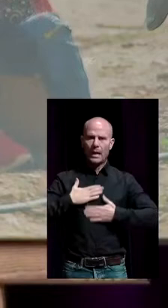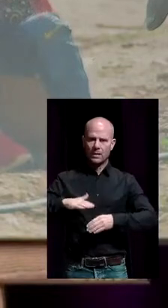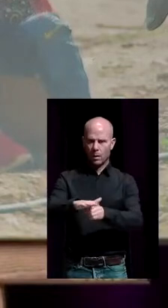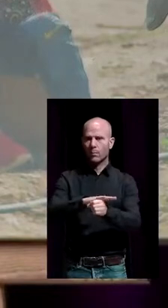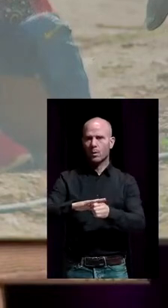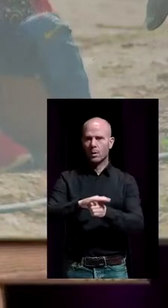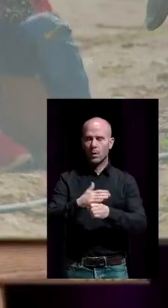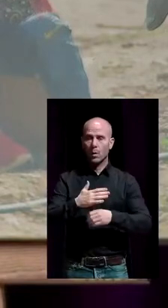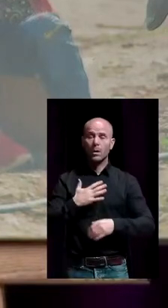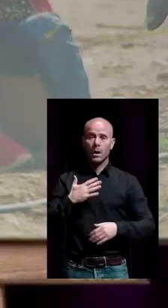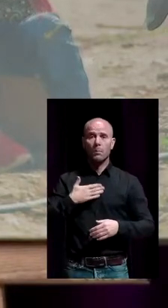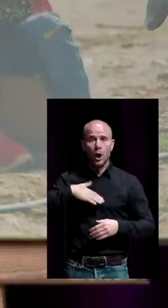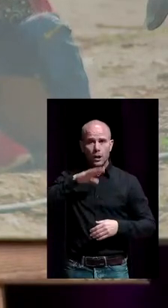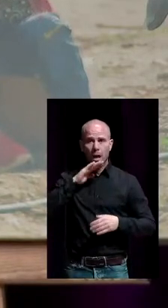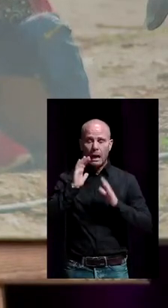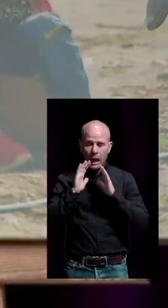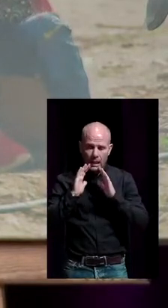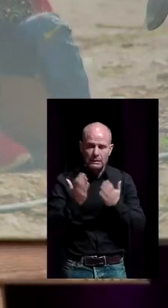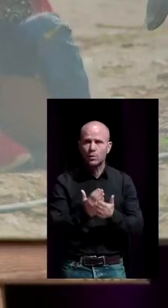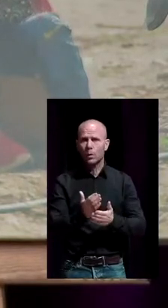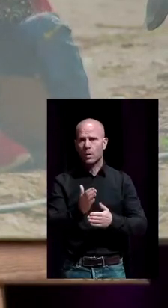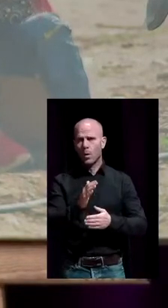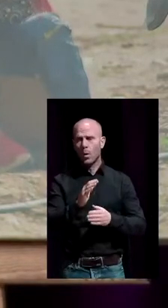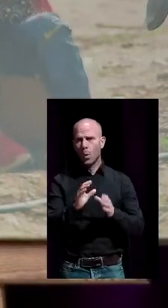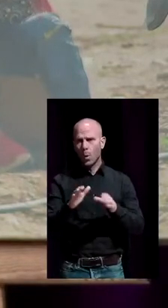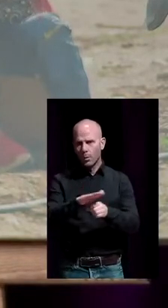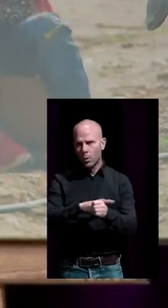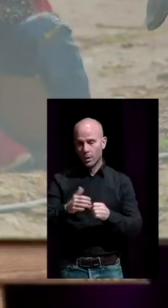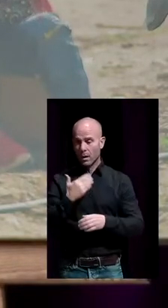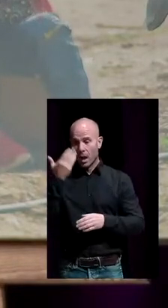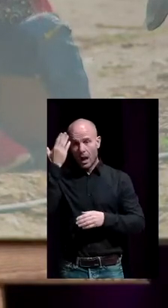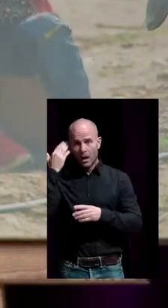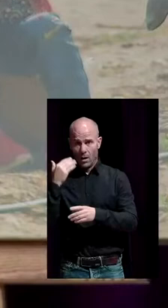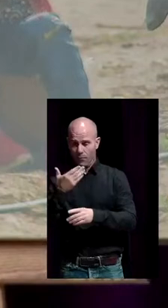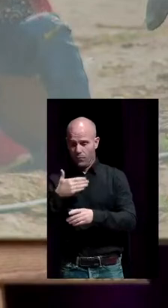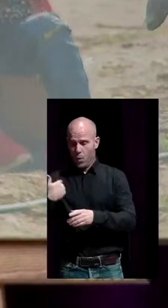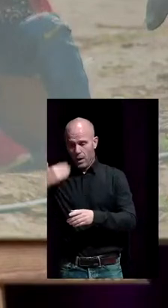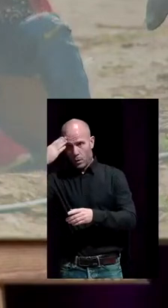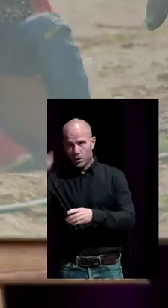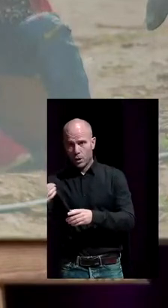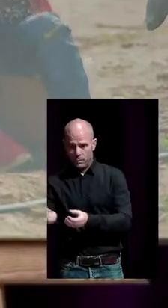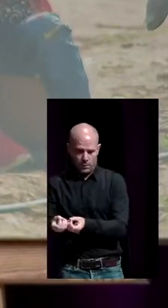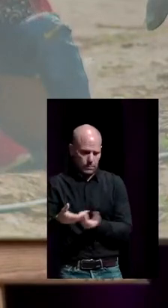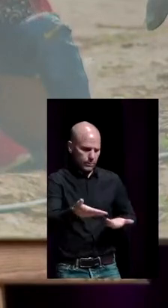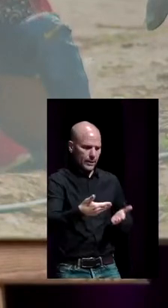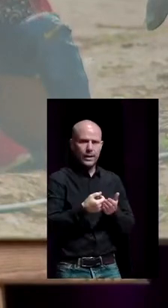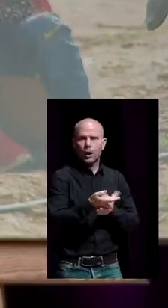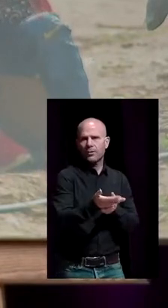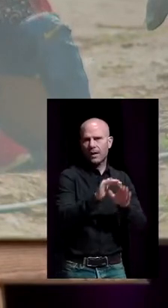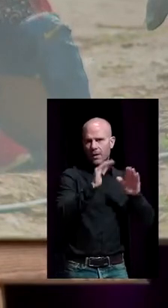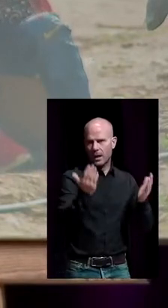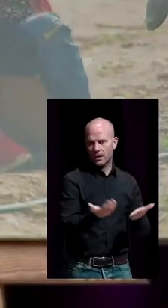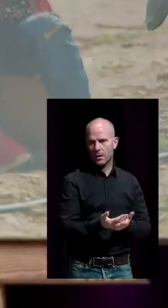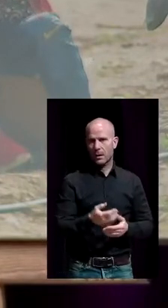barnhälsoområdet eller mödrahälsoområdet, har vi också kunnat exportera de här kunskaperna till övriga världen. En av de största